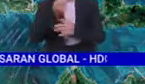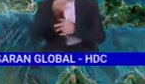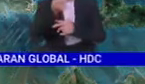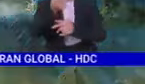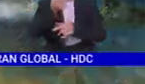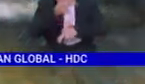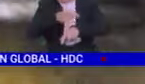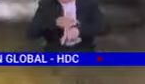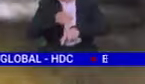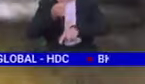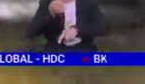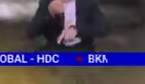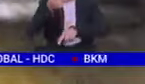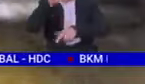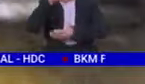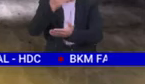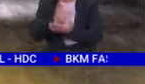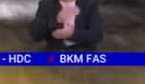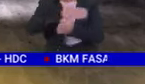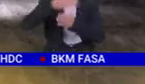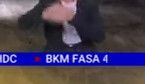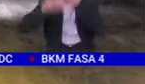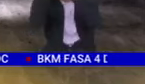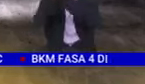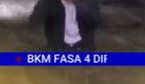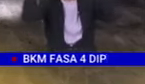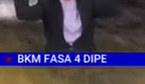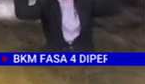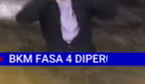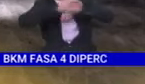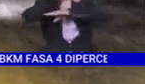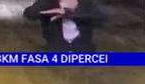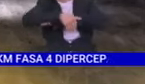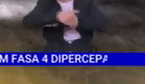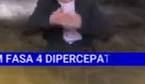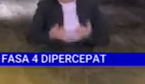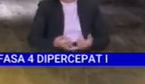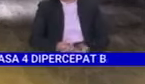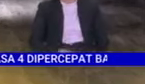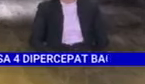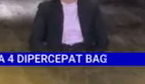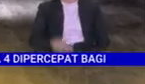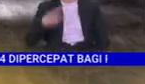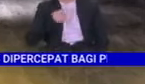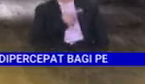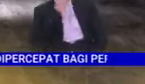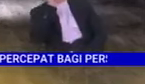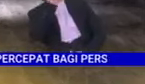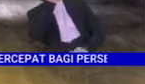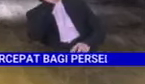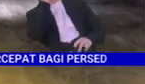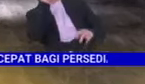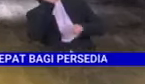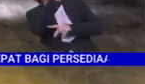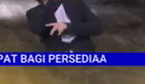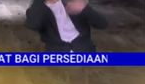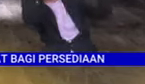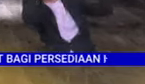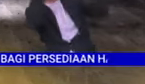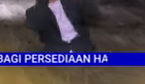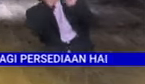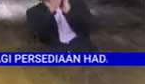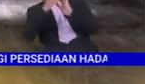sedikit masa lagi. Baiklah, sekian sahaja informasi cuaca pada malam ini. Sebelum berpisah, kita ikuti tinjauan cuaca